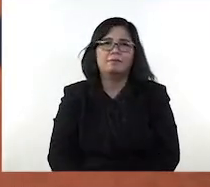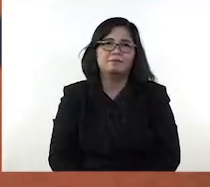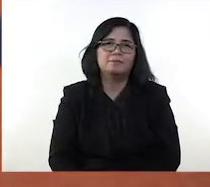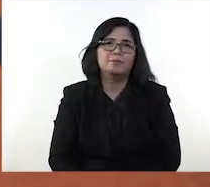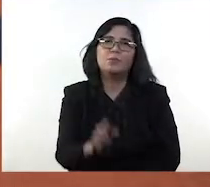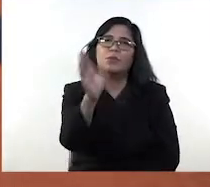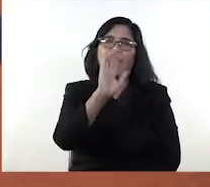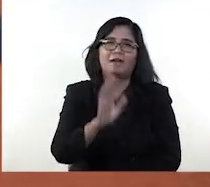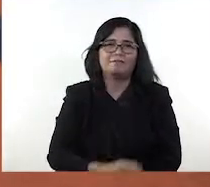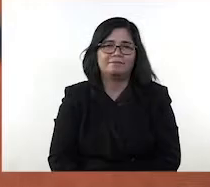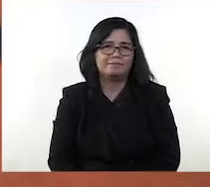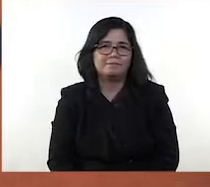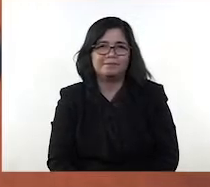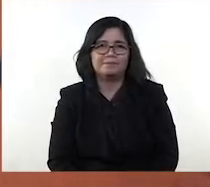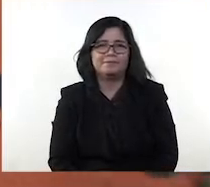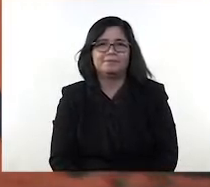keluar hahaha